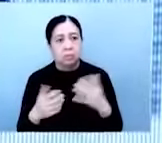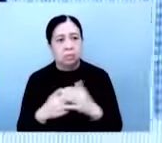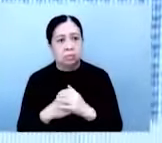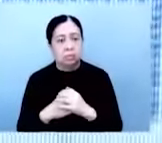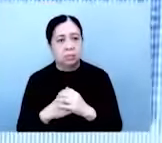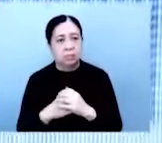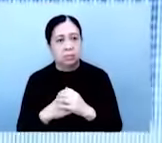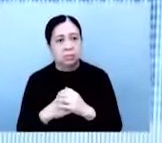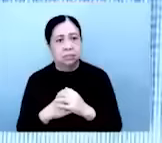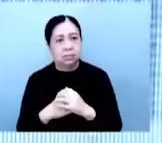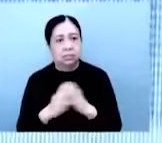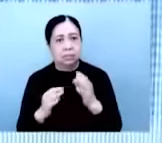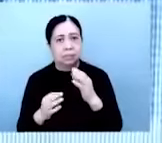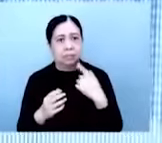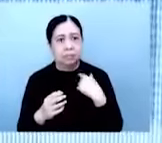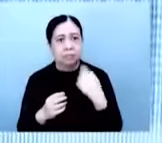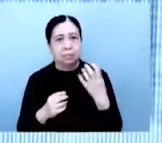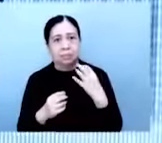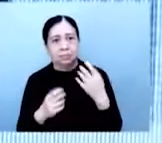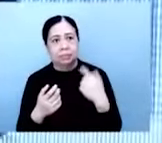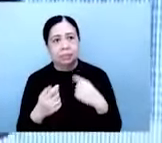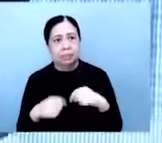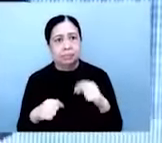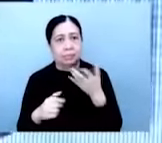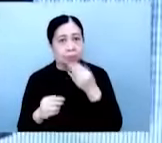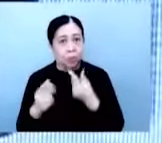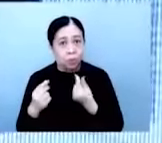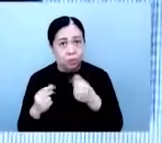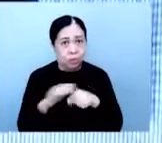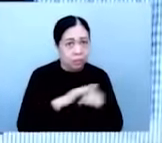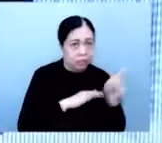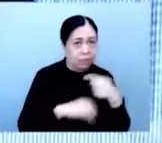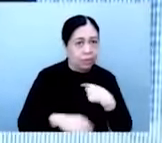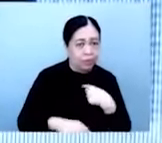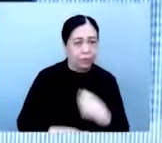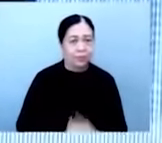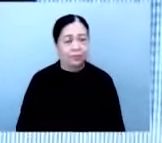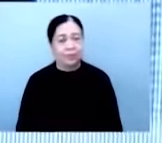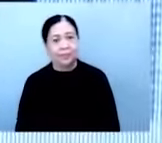unta, dawaton ko ninyo niya, takas na lang ko. So,